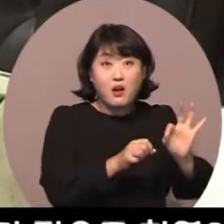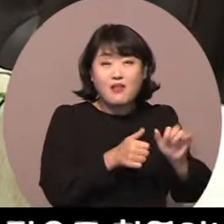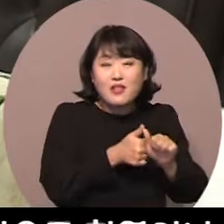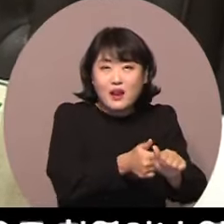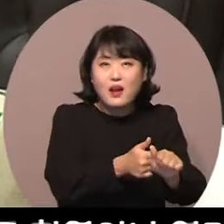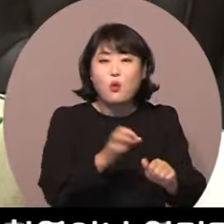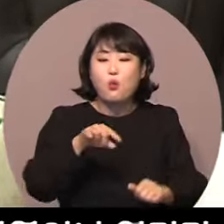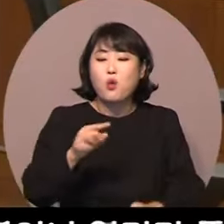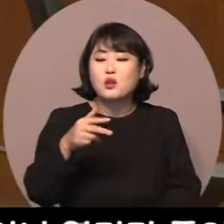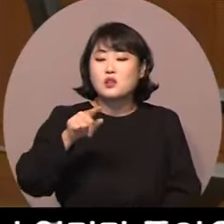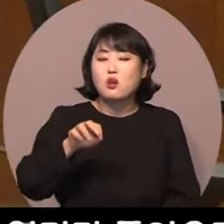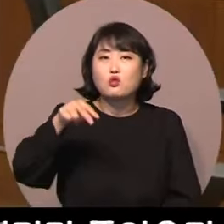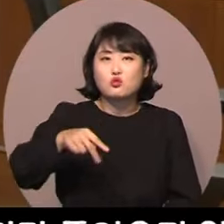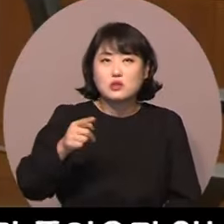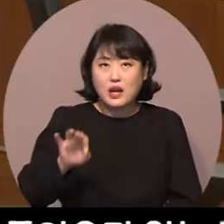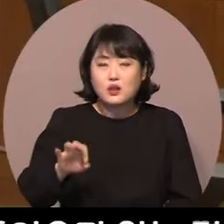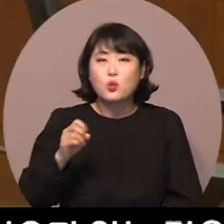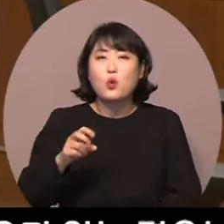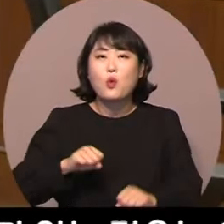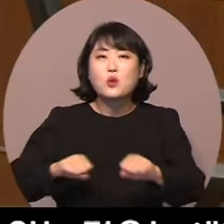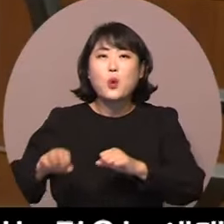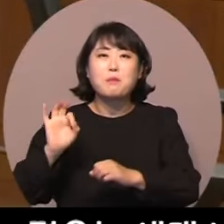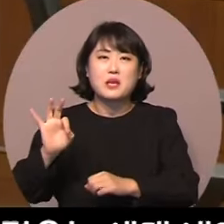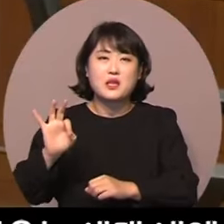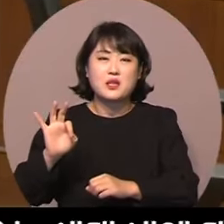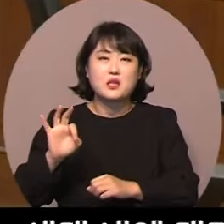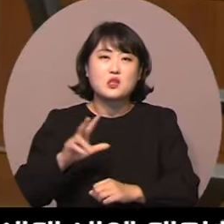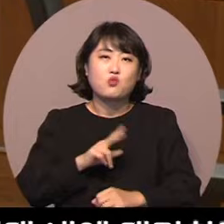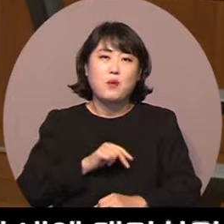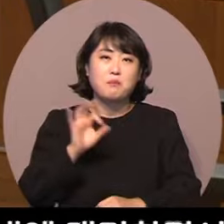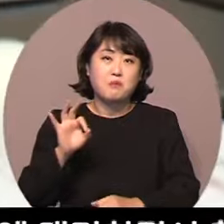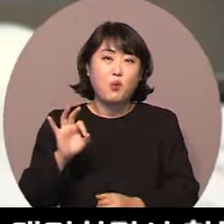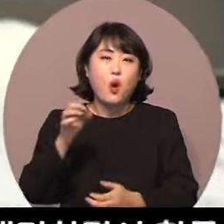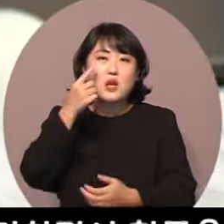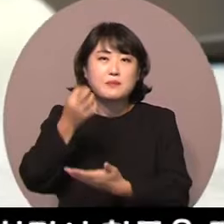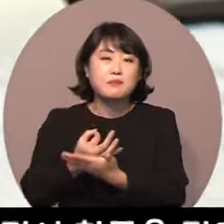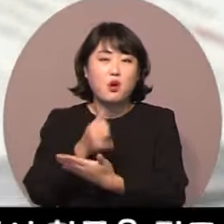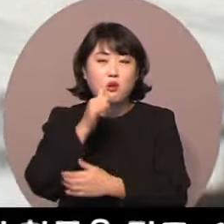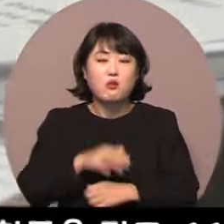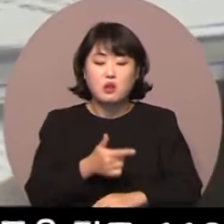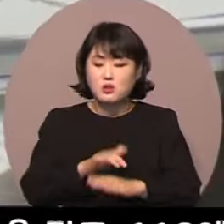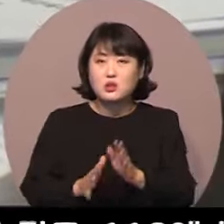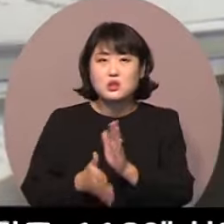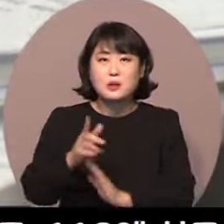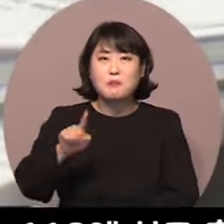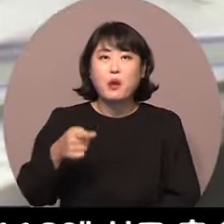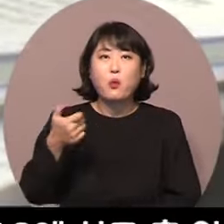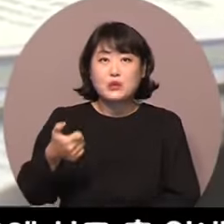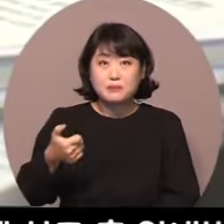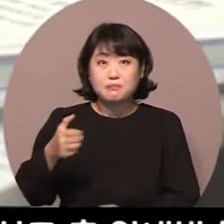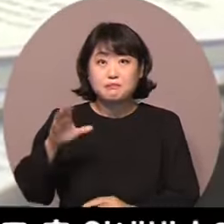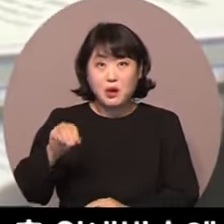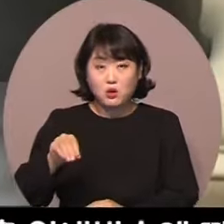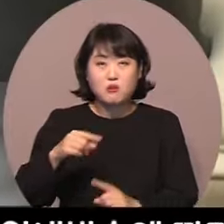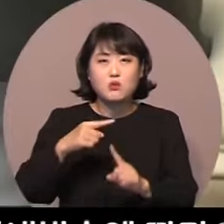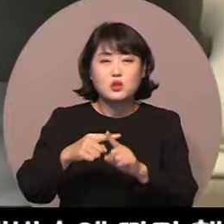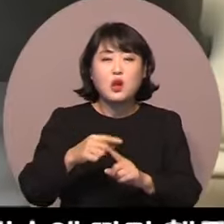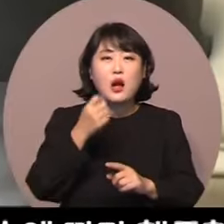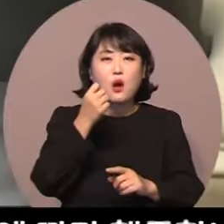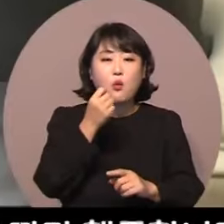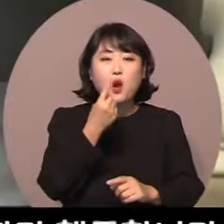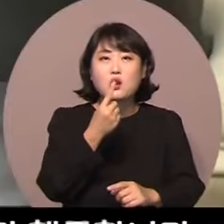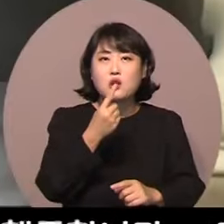그리고 의정 활동비로 구성됩니다 대전시 의원의 경우 의정 활동비 150만 원에 월정